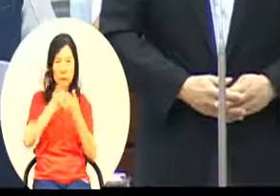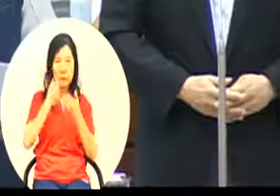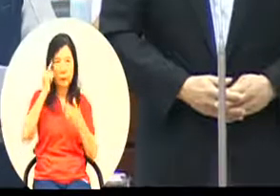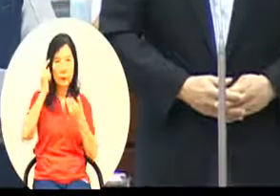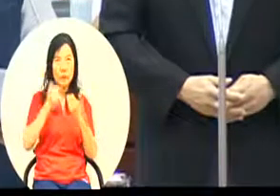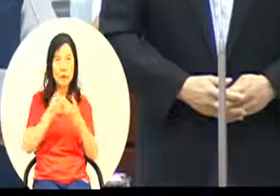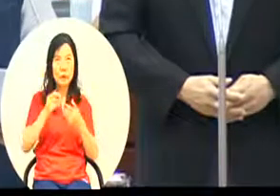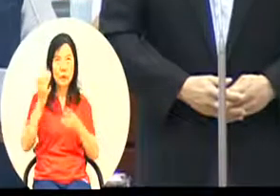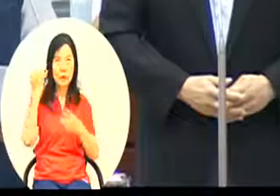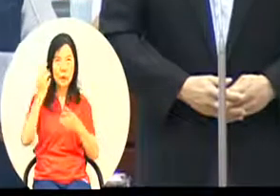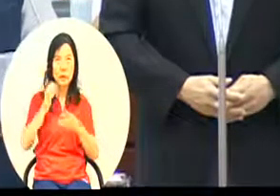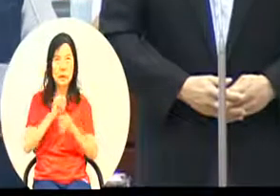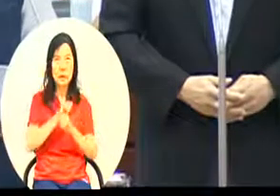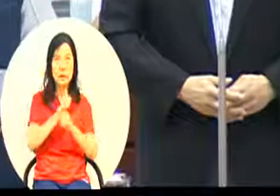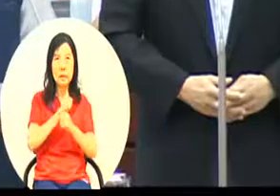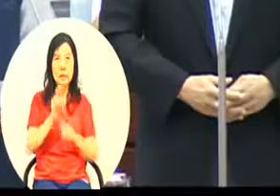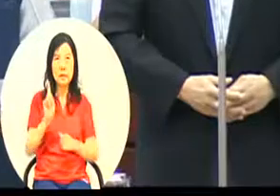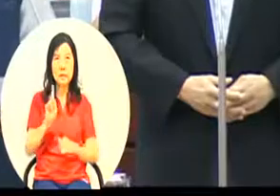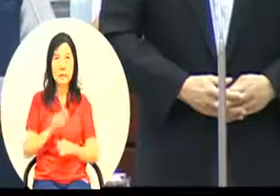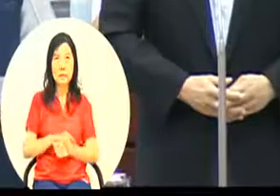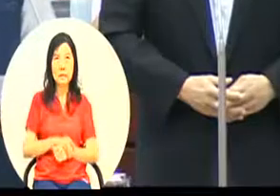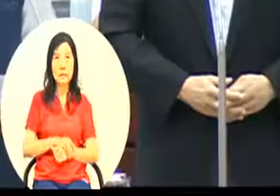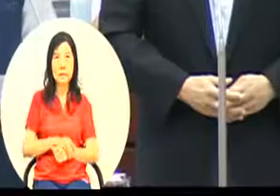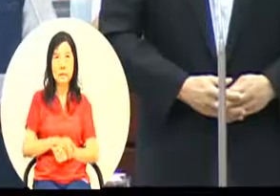过去的经验，